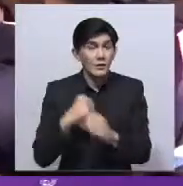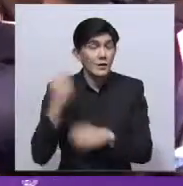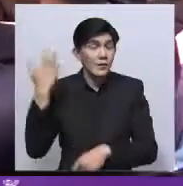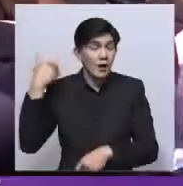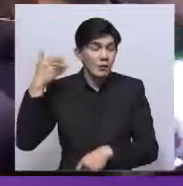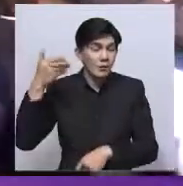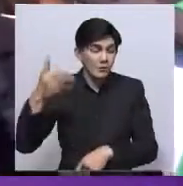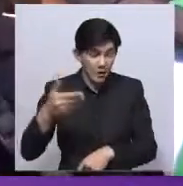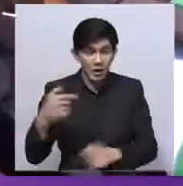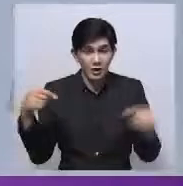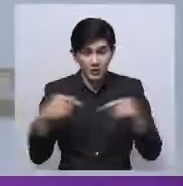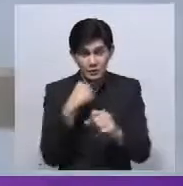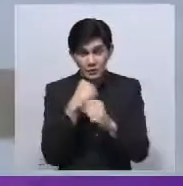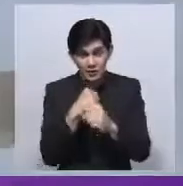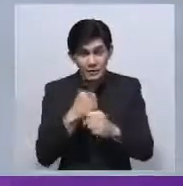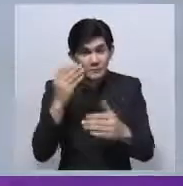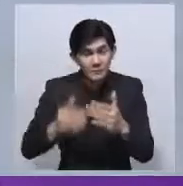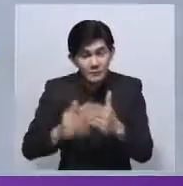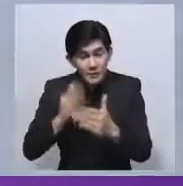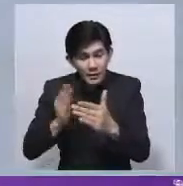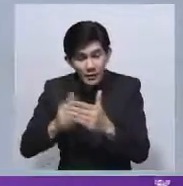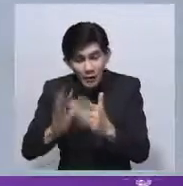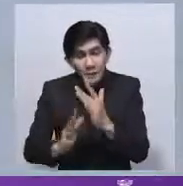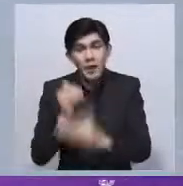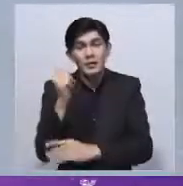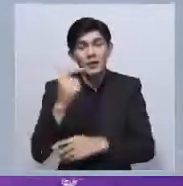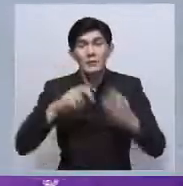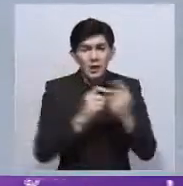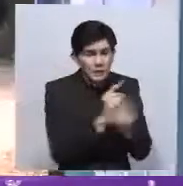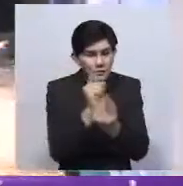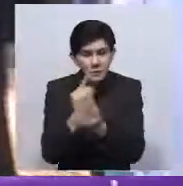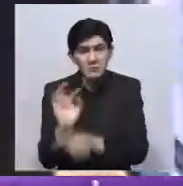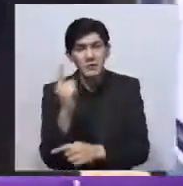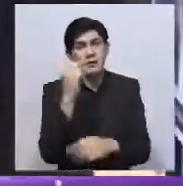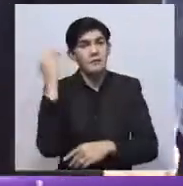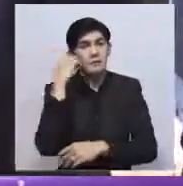ที่เราได้ร่วมกันฟันฝ่ามีปัญหาเข้ามาครั้งใหม่เสมอเ